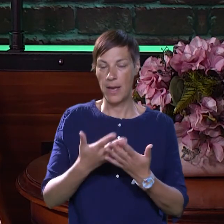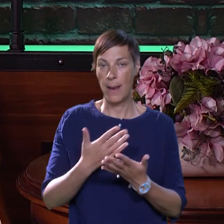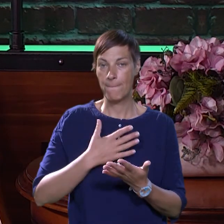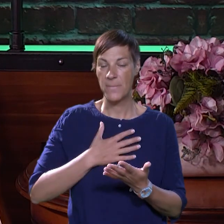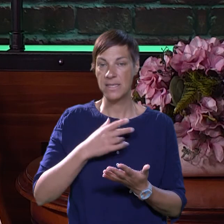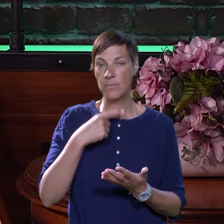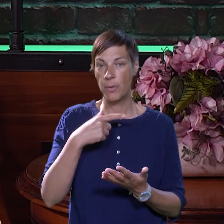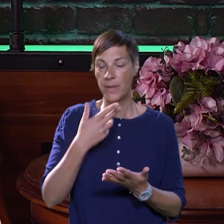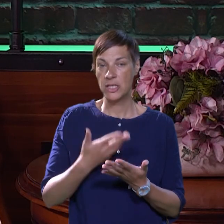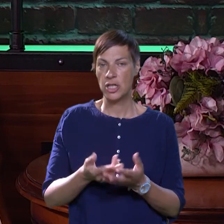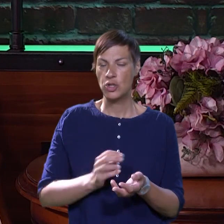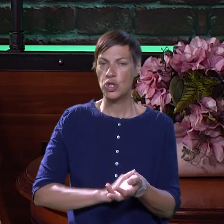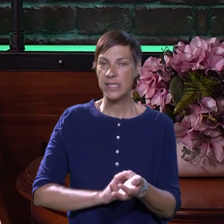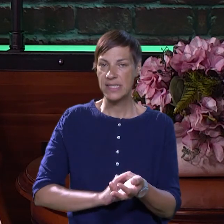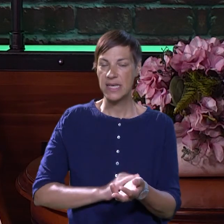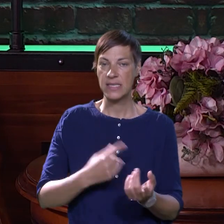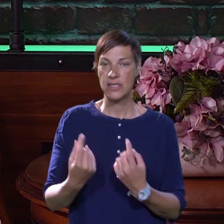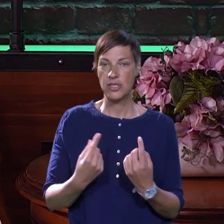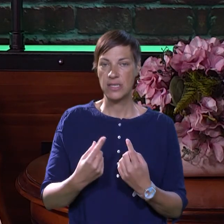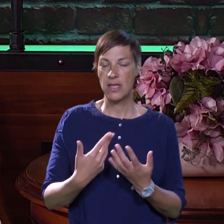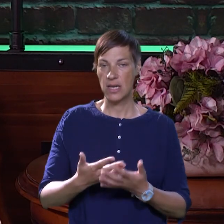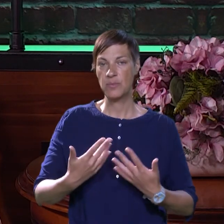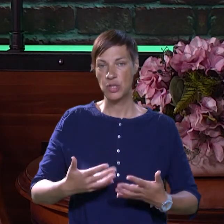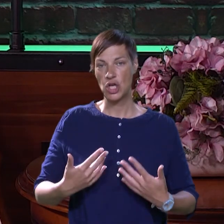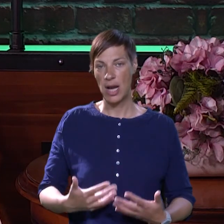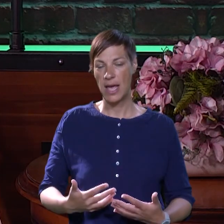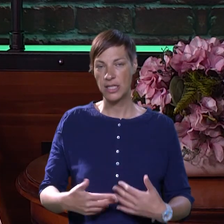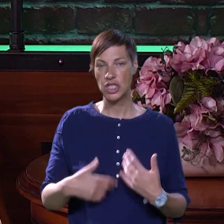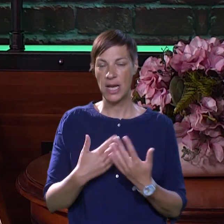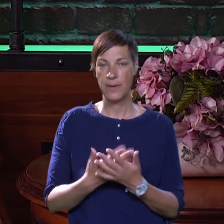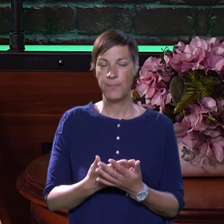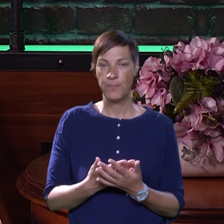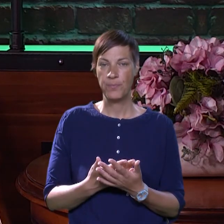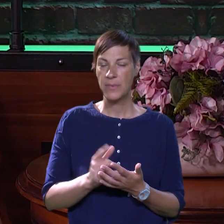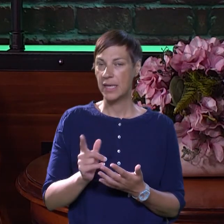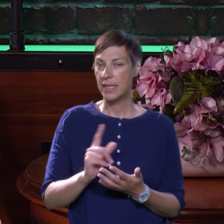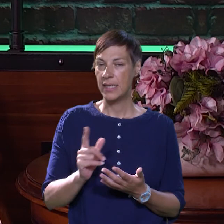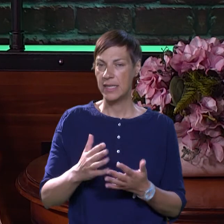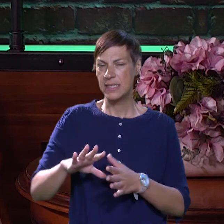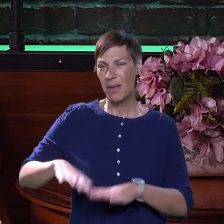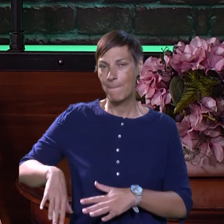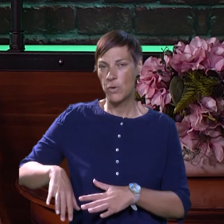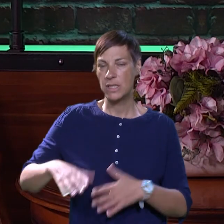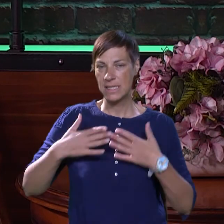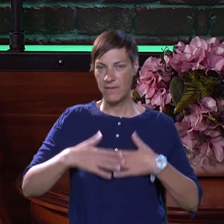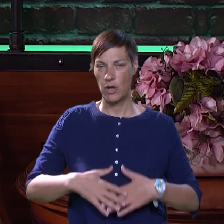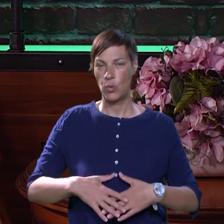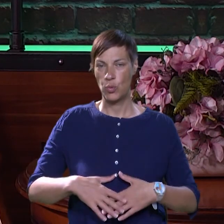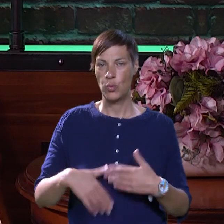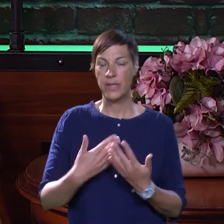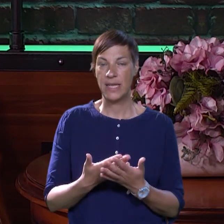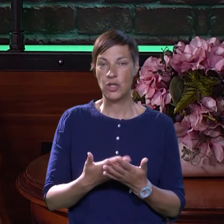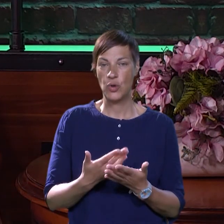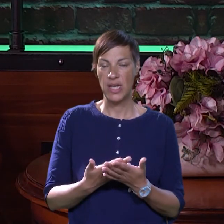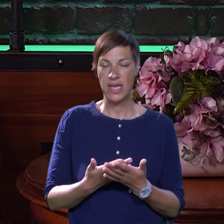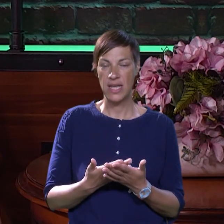obradili, mi smo pričali o toj stresnoj situaciji, na taj način smo se olakšali i u stvari nije se potiskivalo to u nama. To